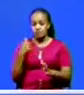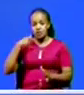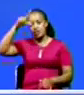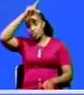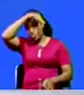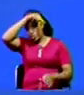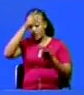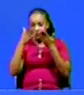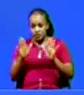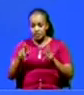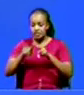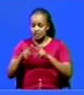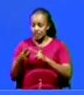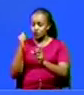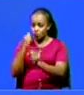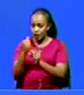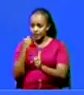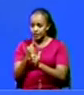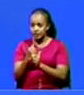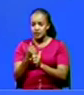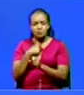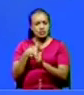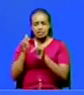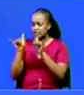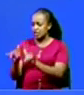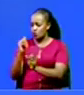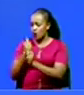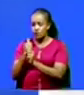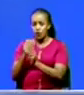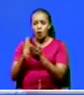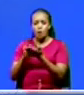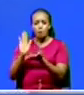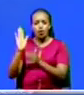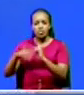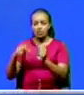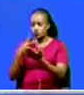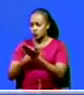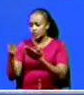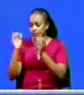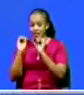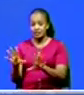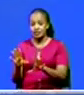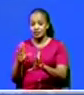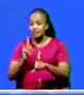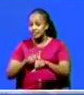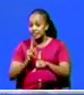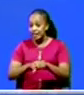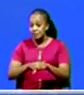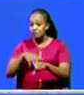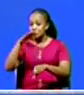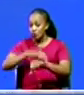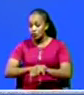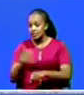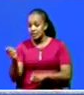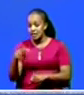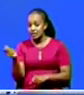I had started working. I didn't even stay at work for even more than 2 weeks. Kabla ya kupokea mshahara wake wa kwanza, John mwenye umri